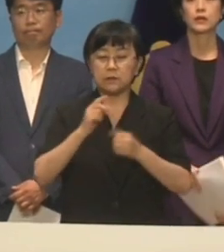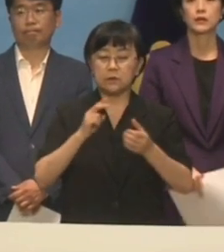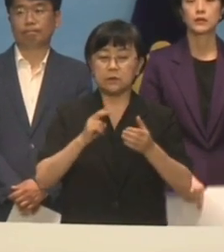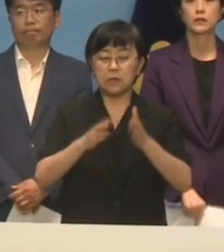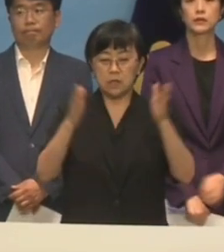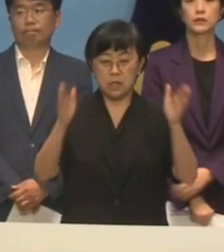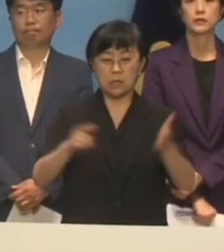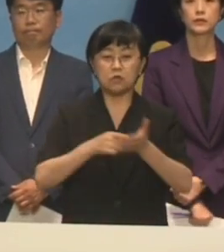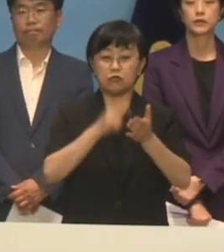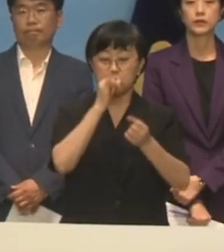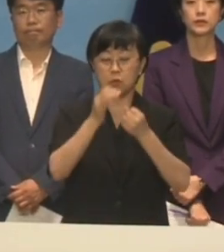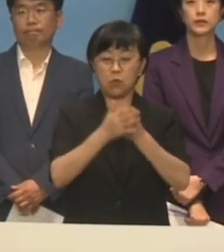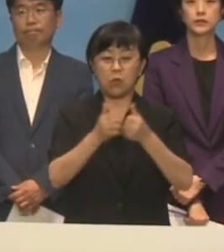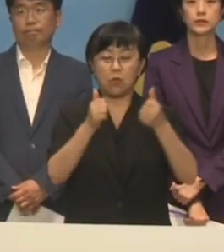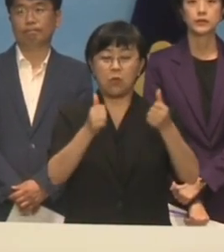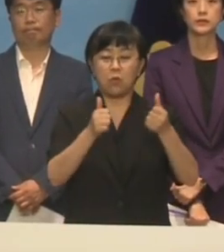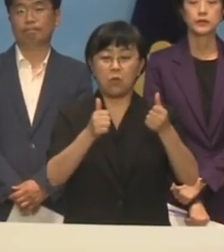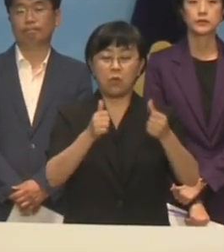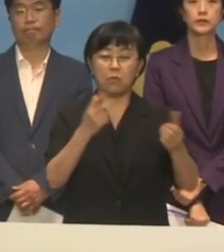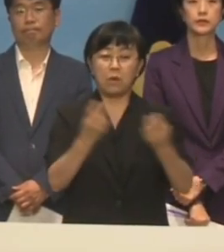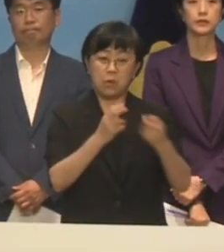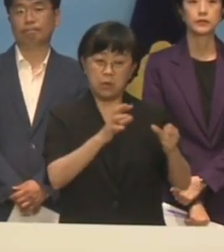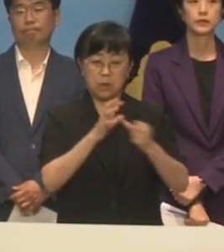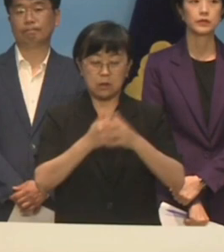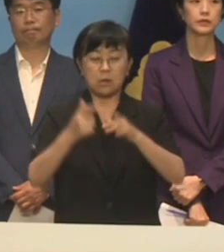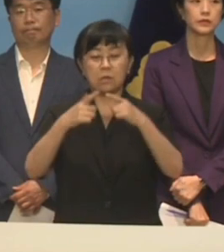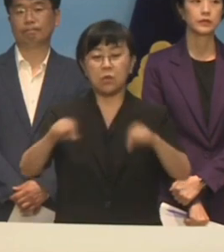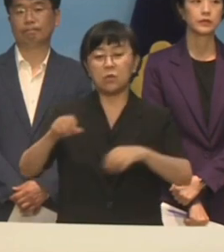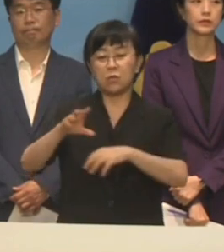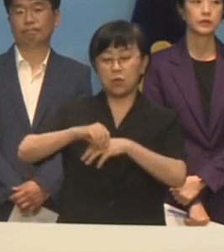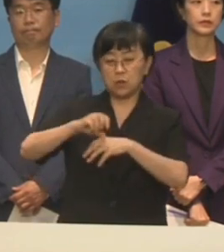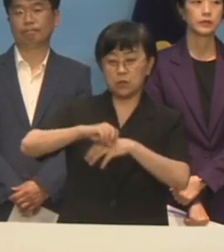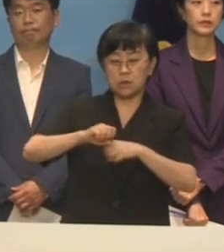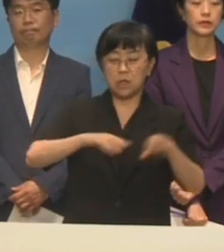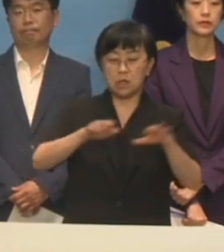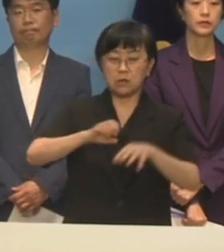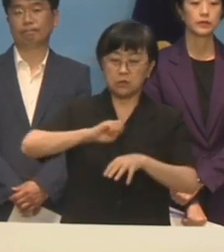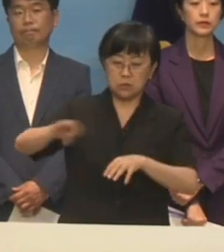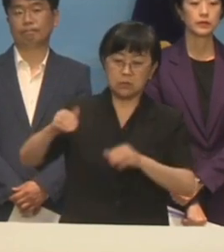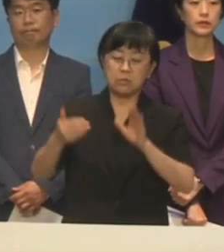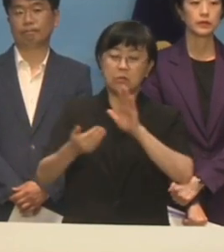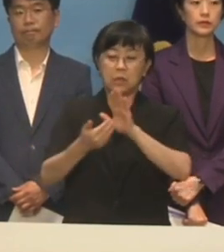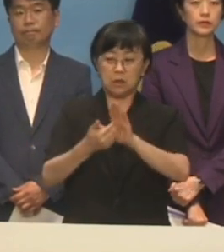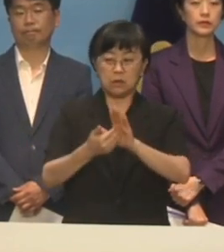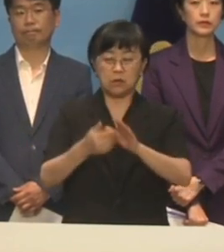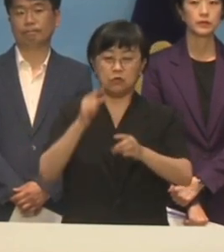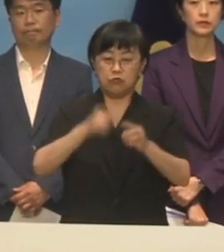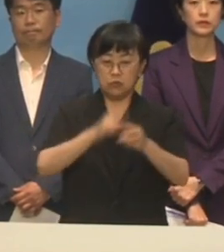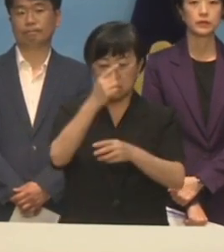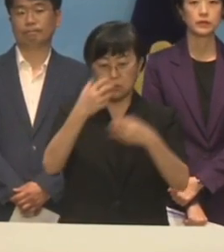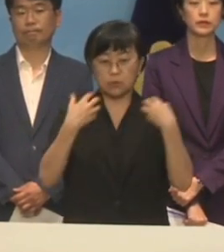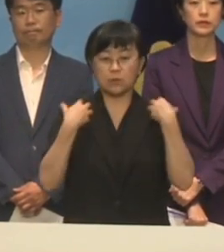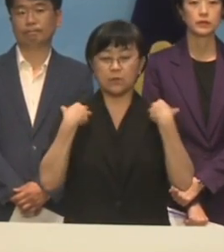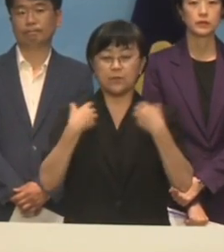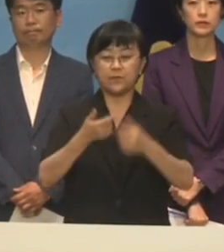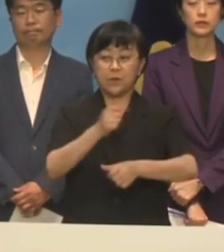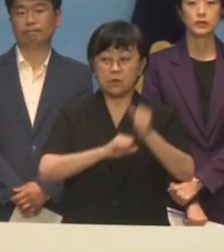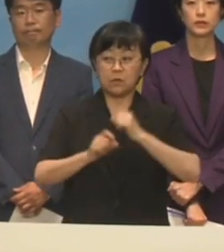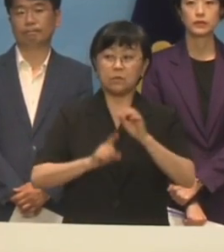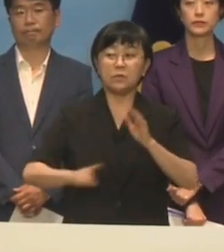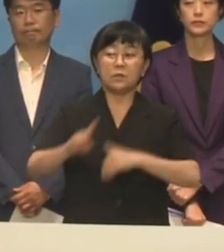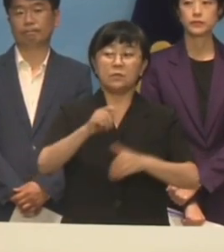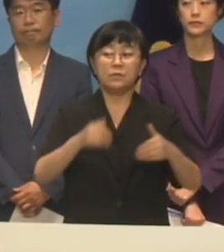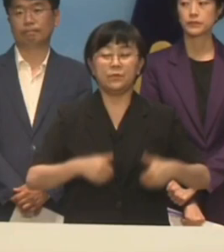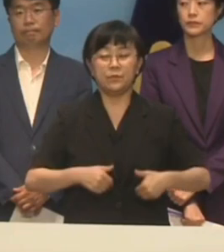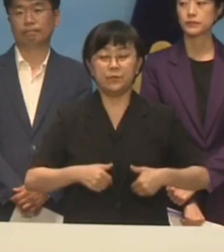잠정 조치 청구 등 모든 수단을 동원해 일본의 오염수 해양 투기를 막는 데 윤석열 정부가 적극적으로